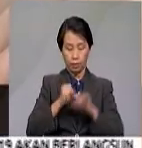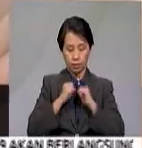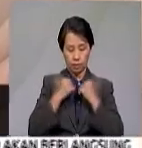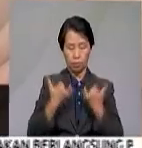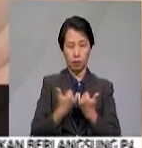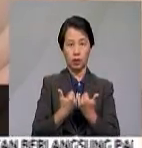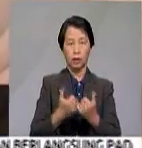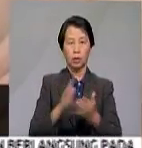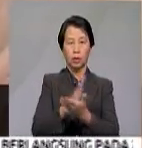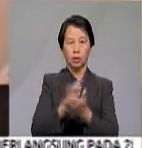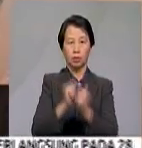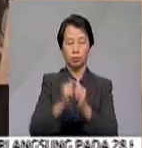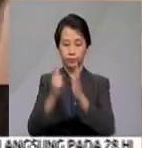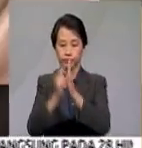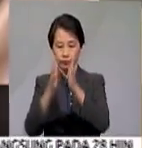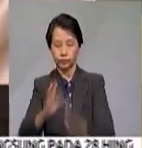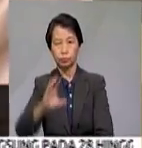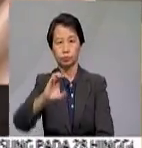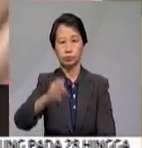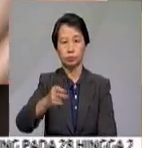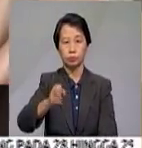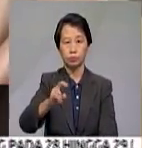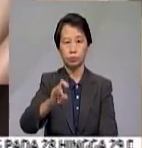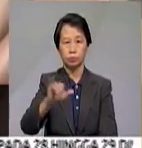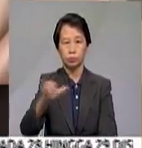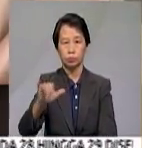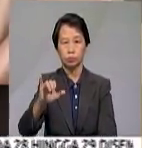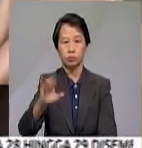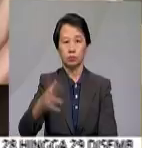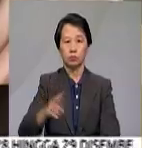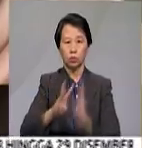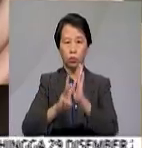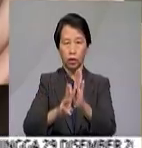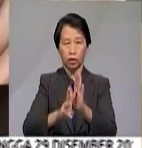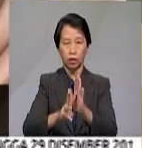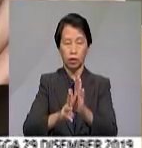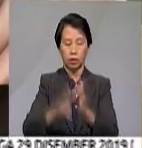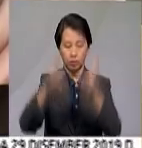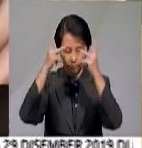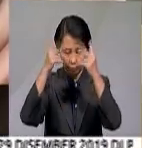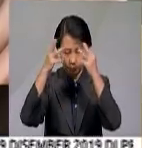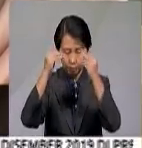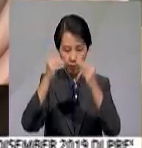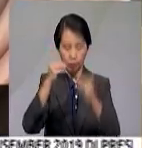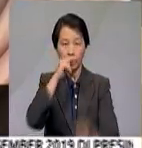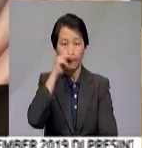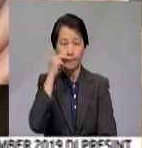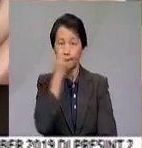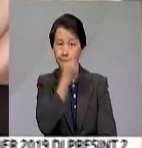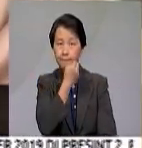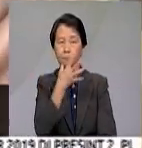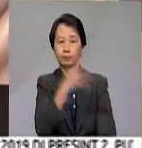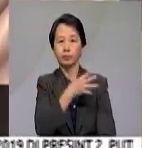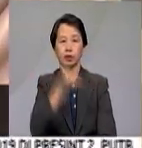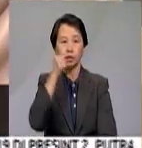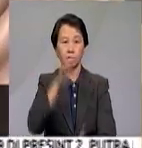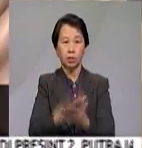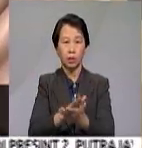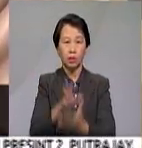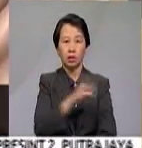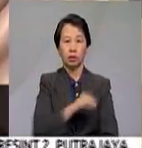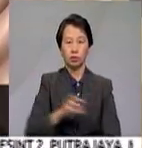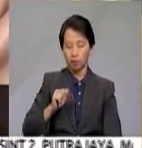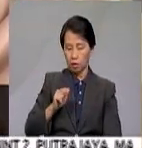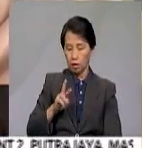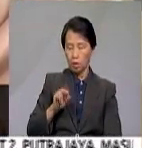itu. Sementara Peguam Cheryl Chong Wei Teng mewakili bekas Perdana Menteri dan isterinya, manakala Peguam Arwin